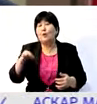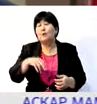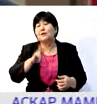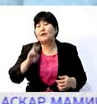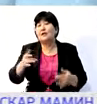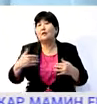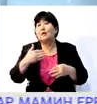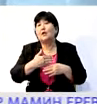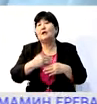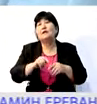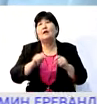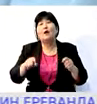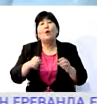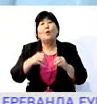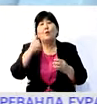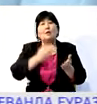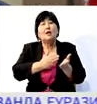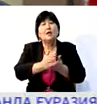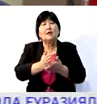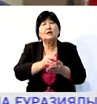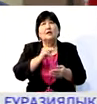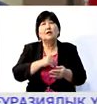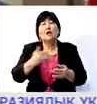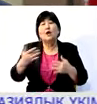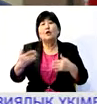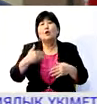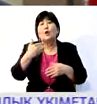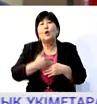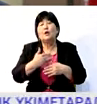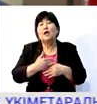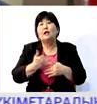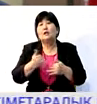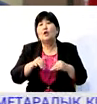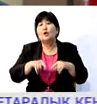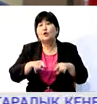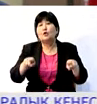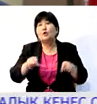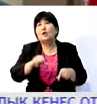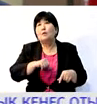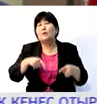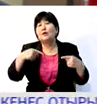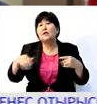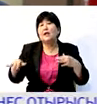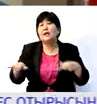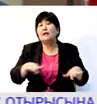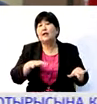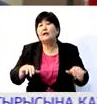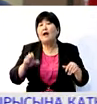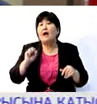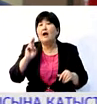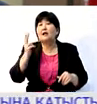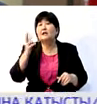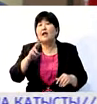ашып жатқанымызға. Бұл 15 жылда істеп жатқан кинотеатрлар жүйесі, біздің өзі істелген әртүрлі акцияларымыз